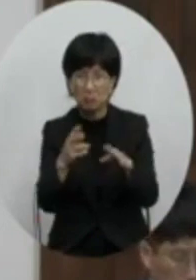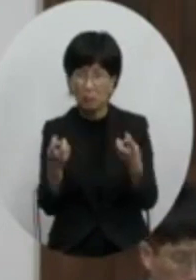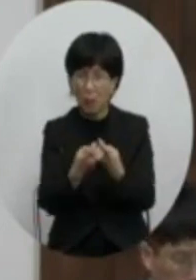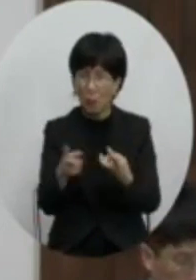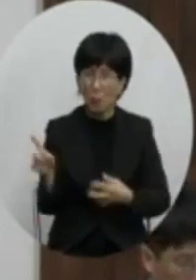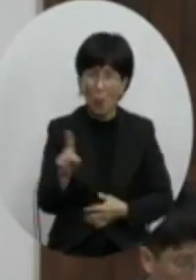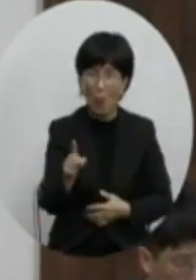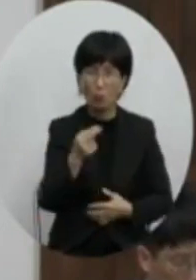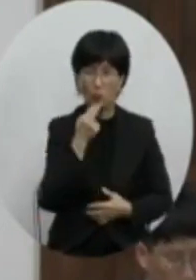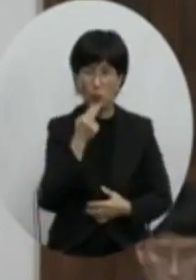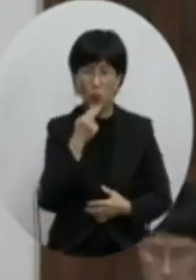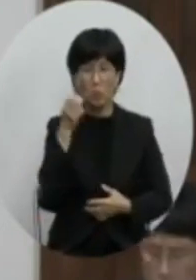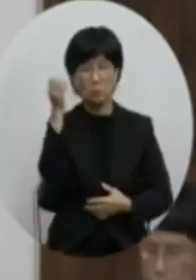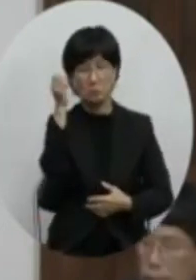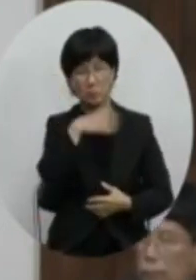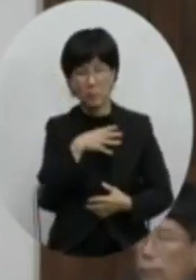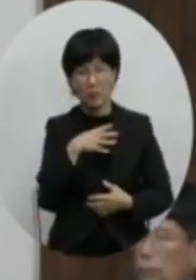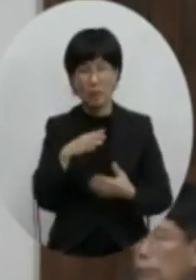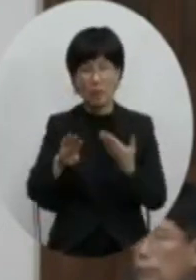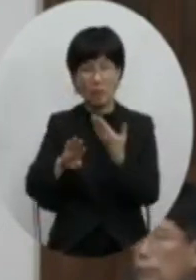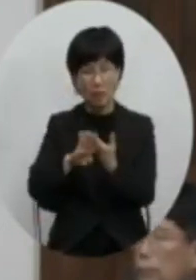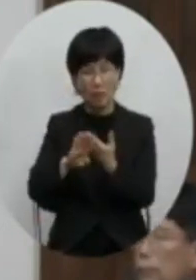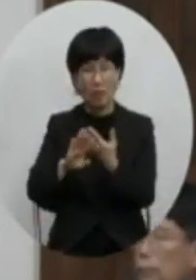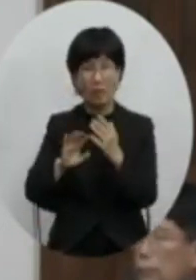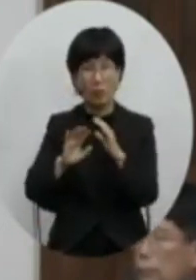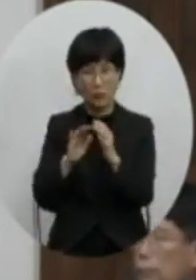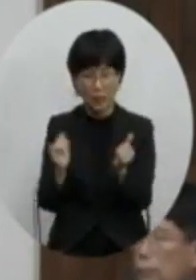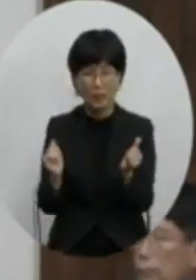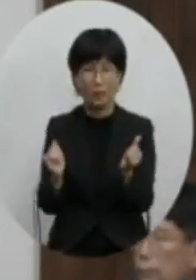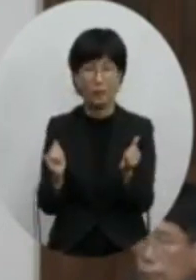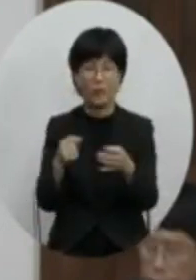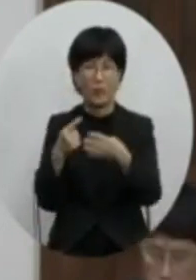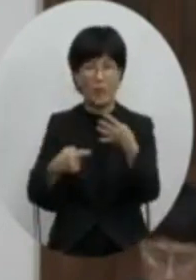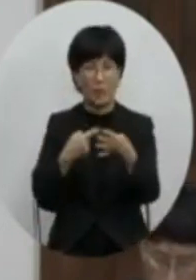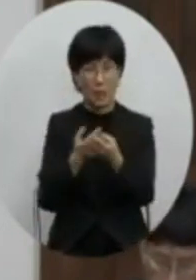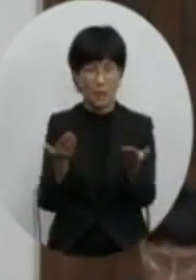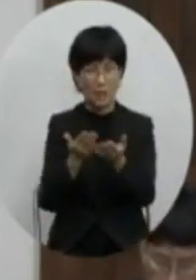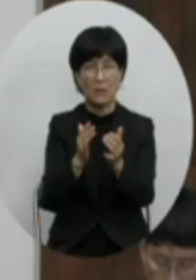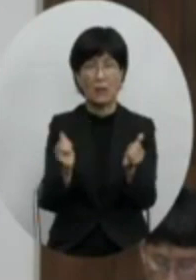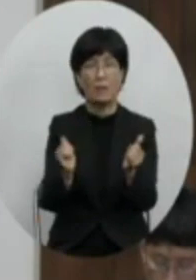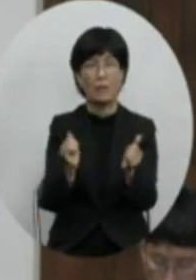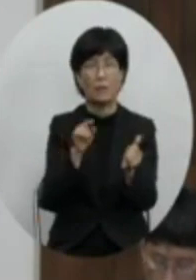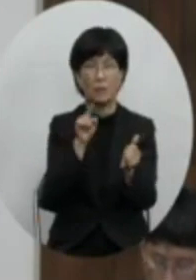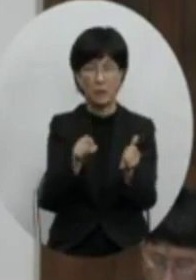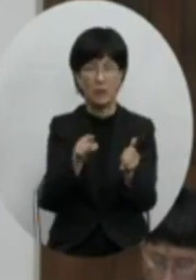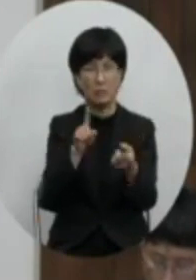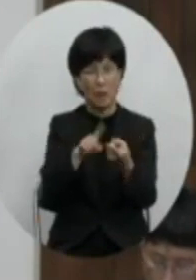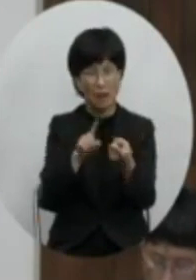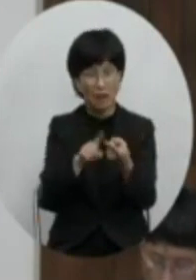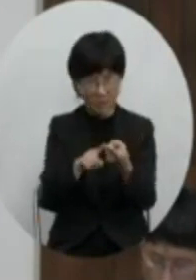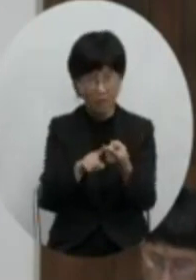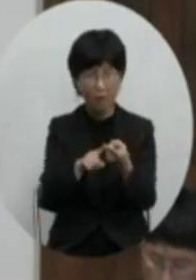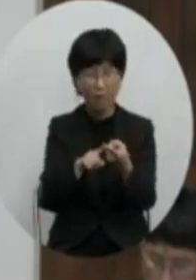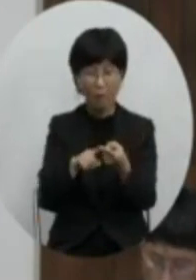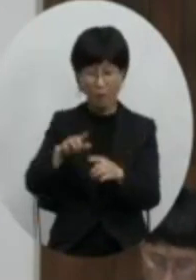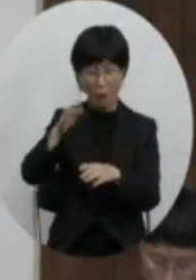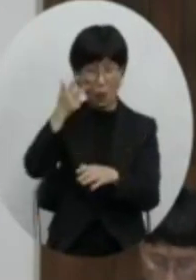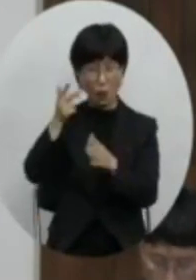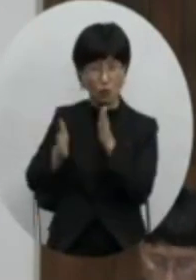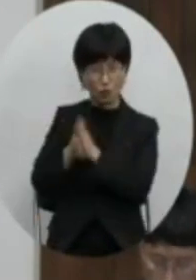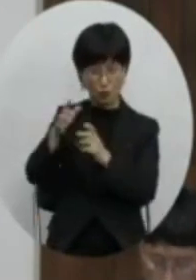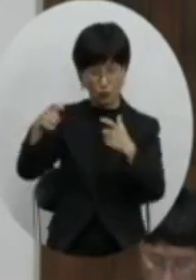초과 외국인 계절 근로자 단속으로 인해 외국인 노동자 노동력 의존도가 큰 여주